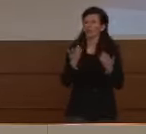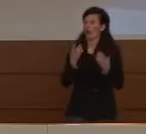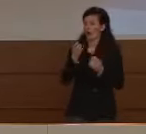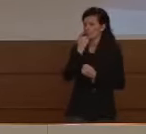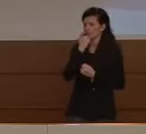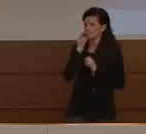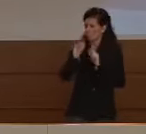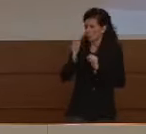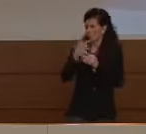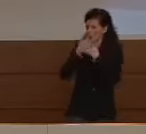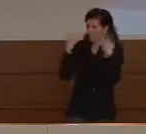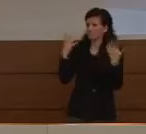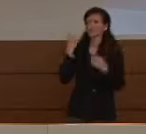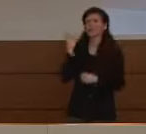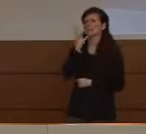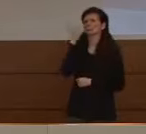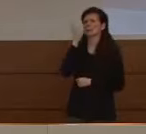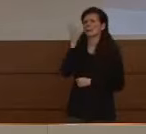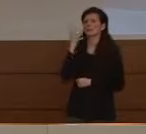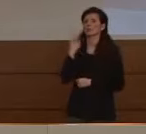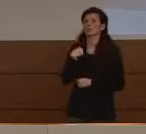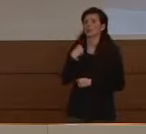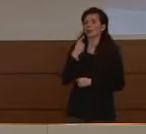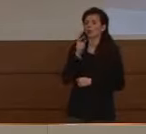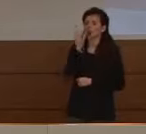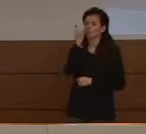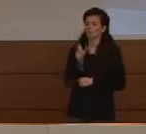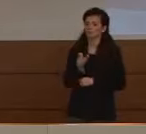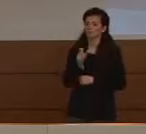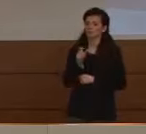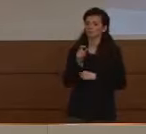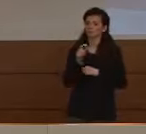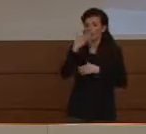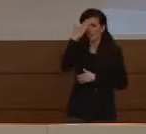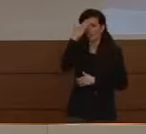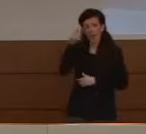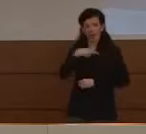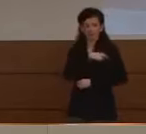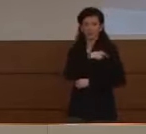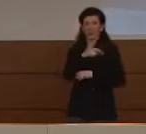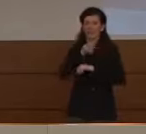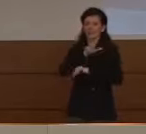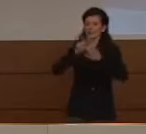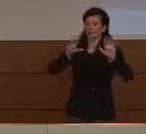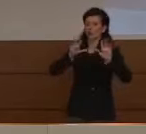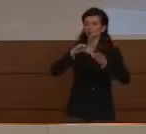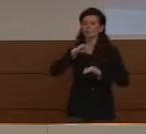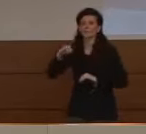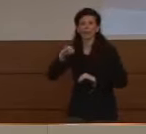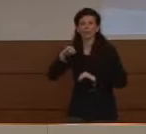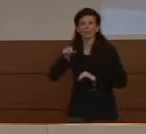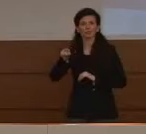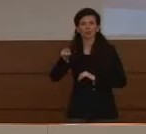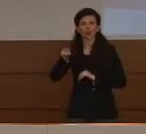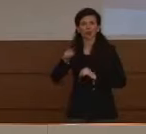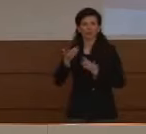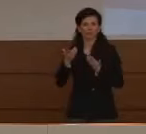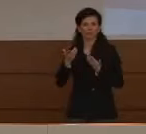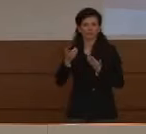avere faccio un esempio che conosco personalmente 38 e mezzo di febbre non è indicativo di un problema